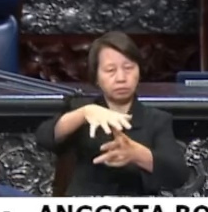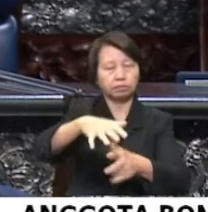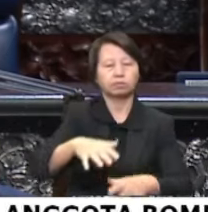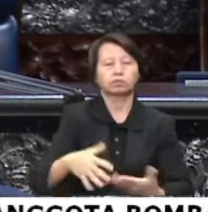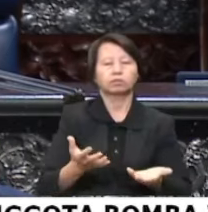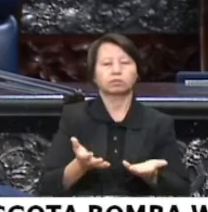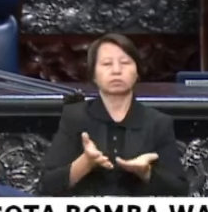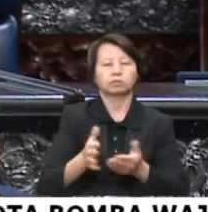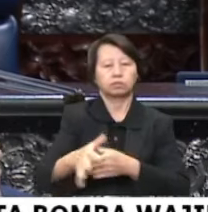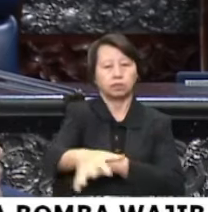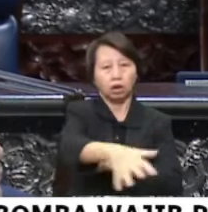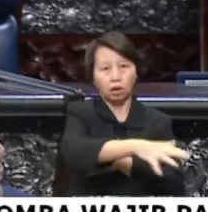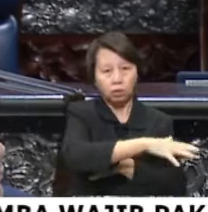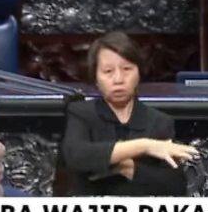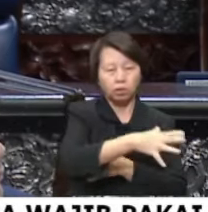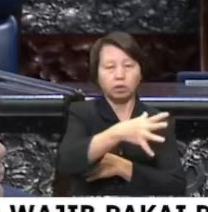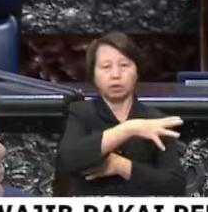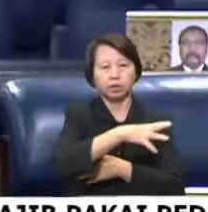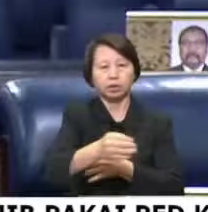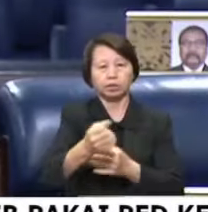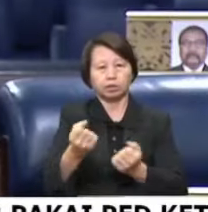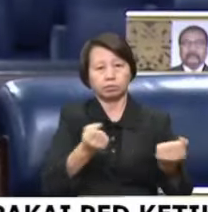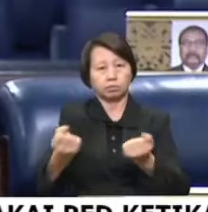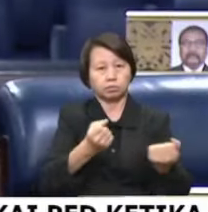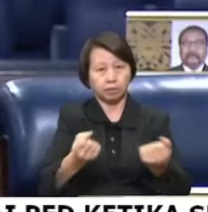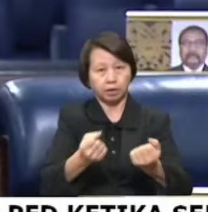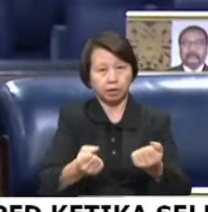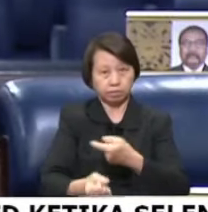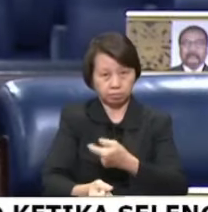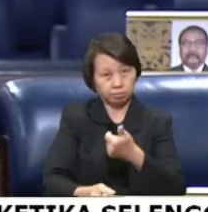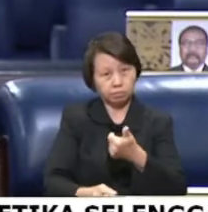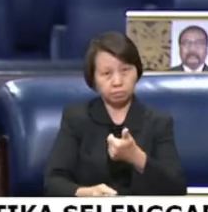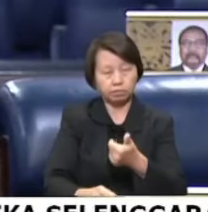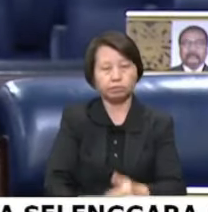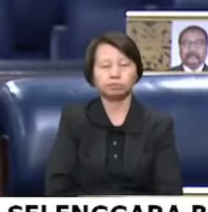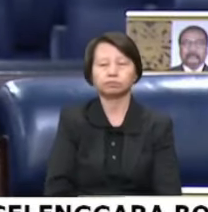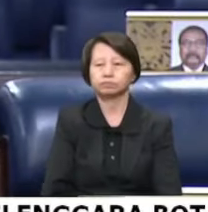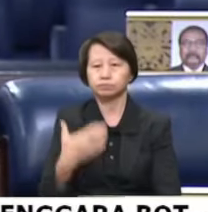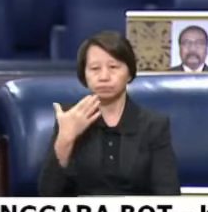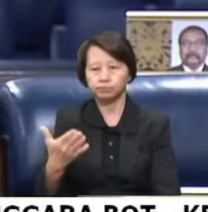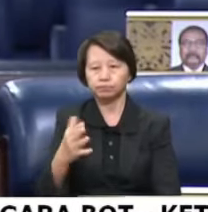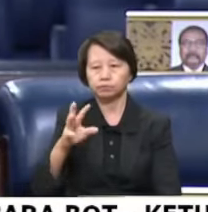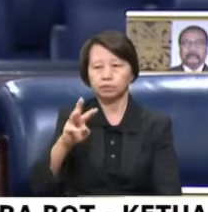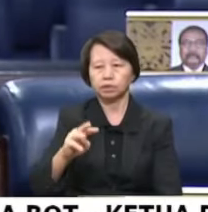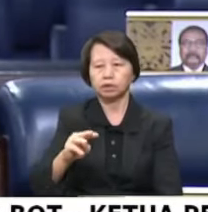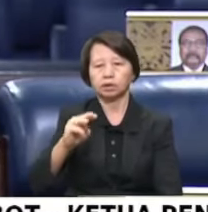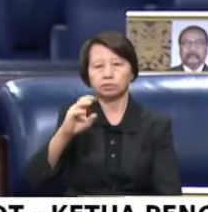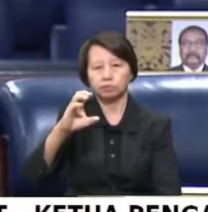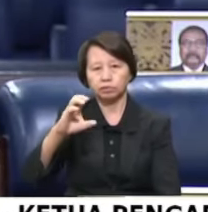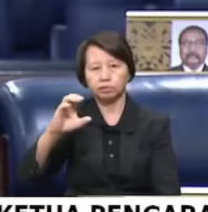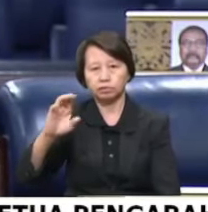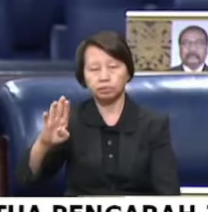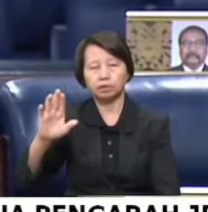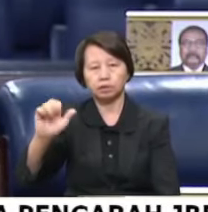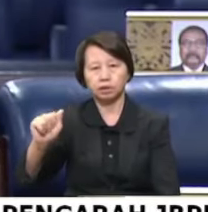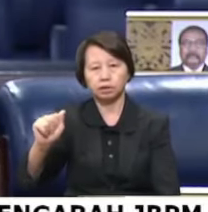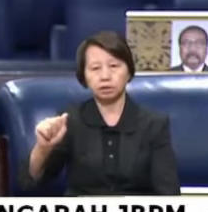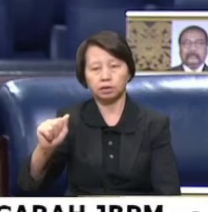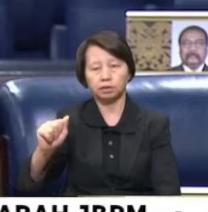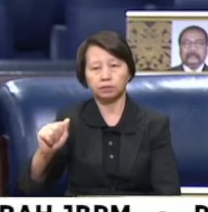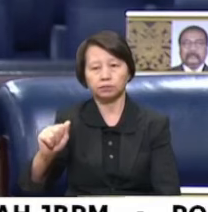kasih. Terima kasih sahabat saya Jempol. MCBA di Malaysia merupakan agensi kerajaan